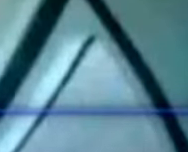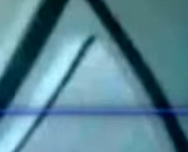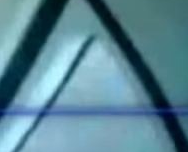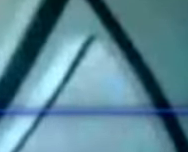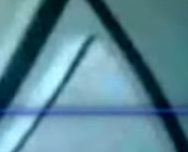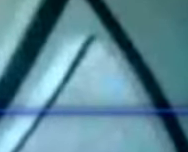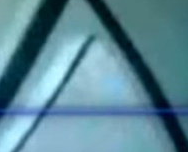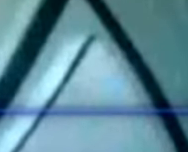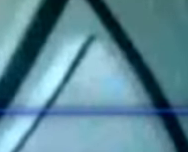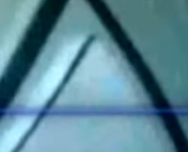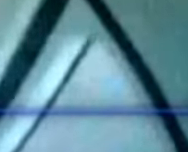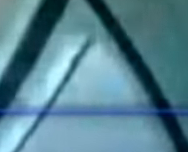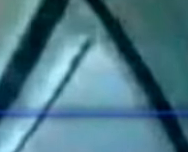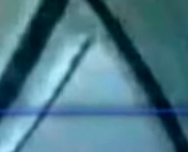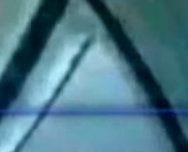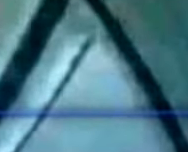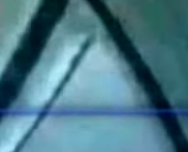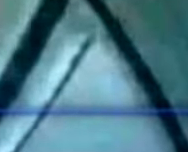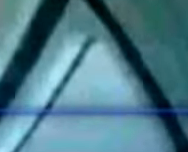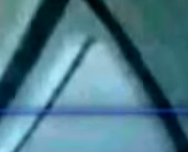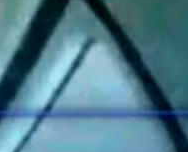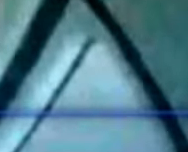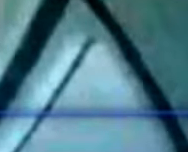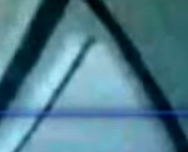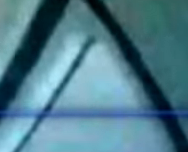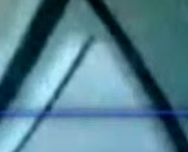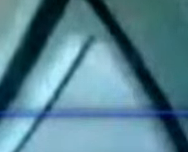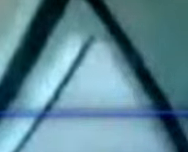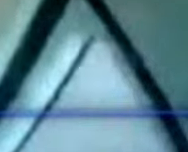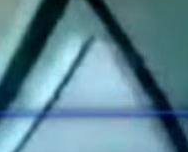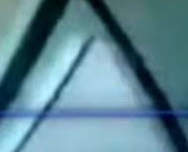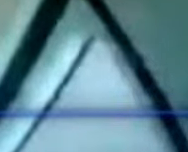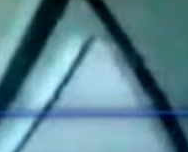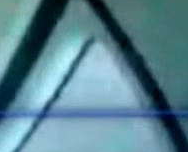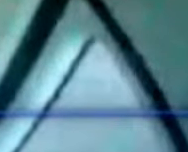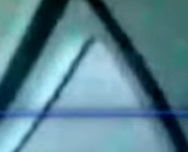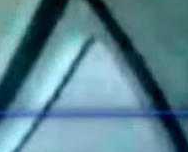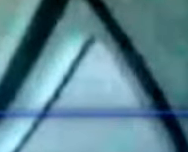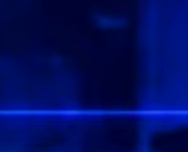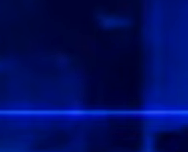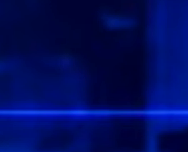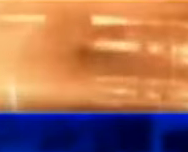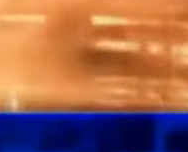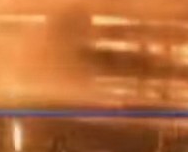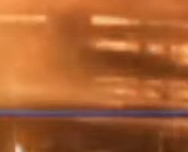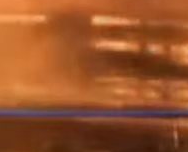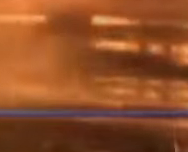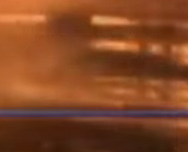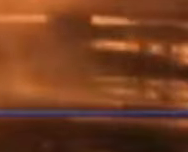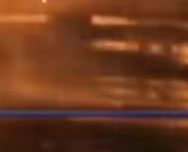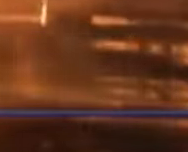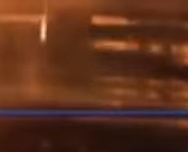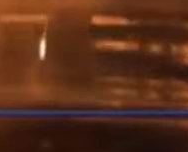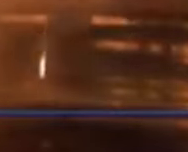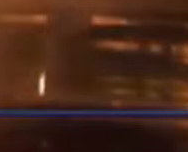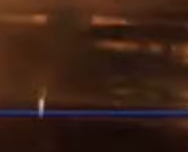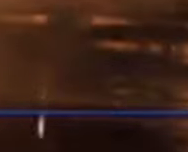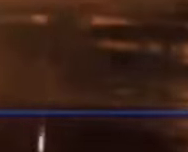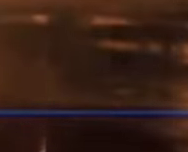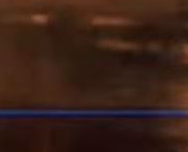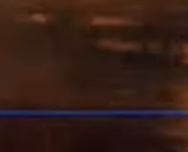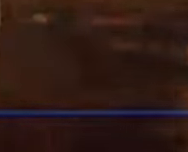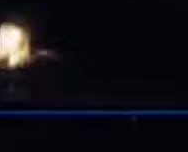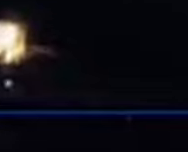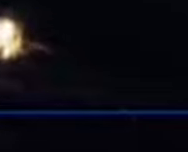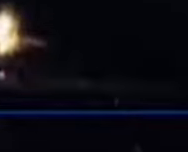Susunod, mga sakay ng bus sa China, labulabog ng sumabog at nagliab na powerbank. At ang pagtatag finale